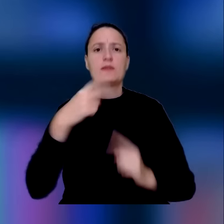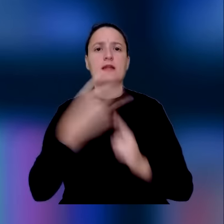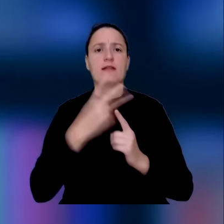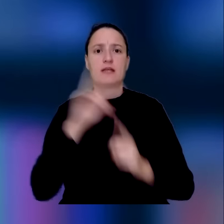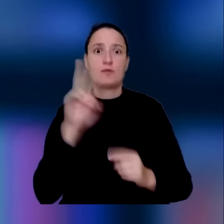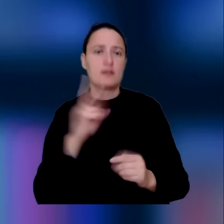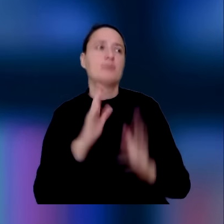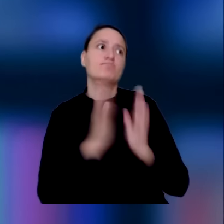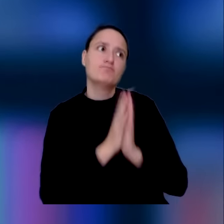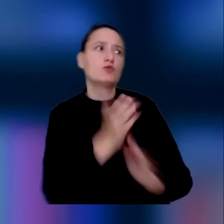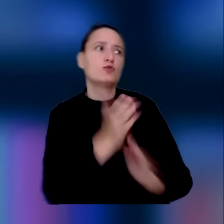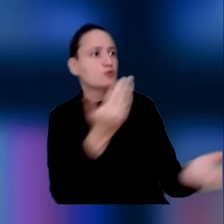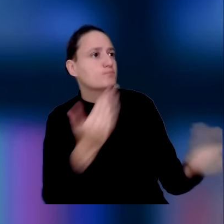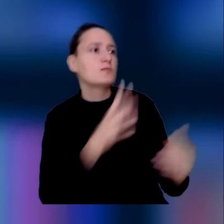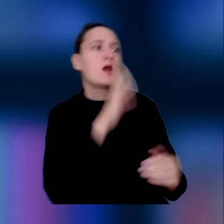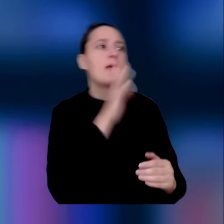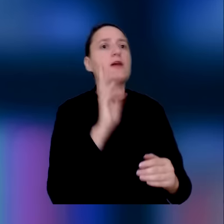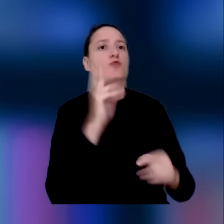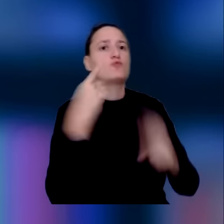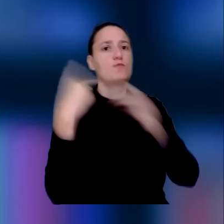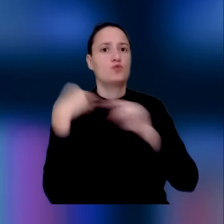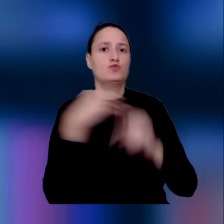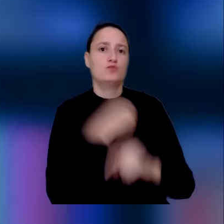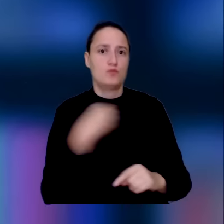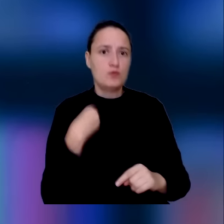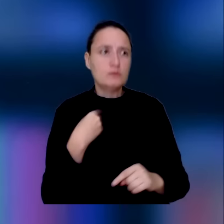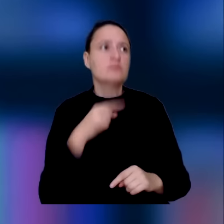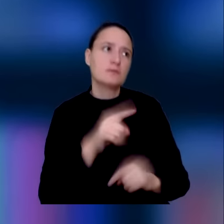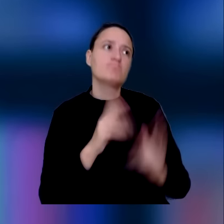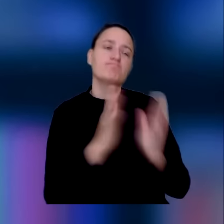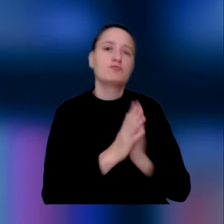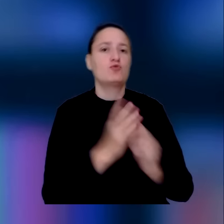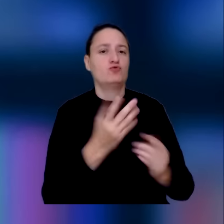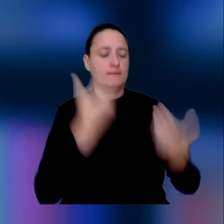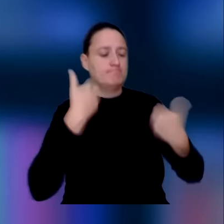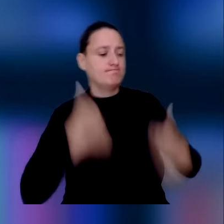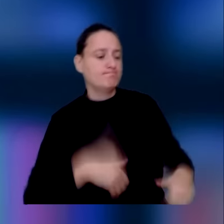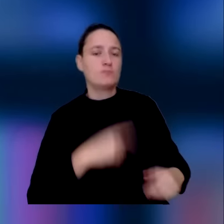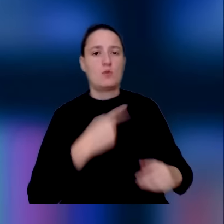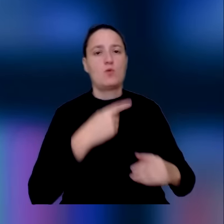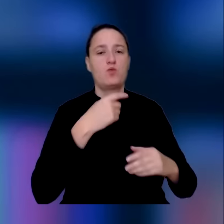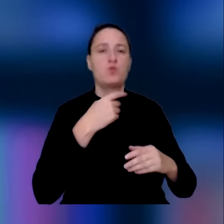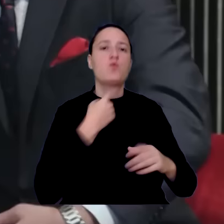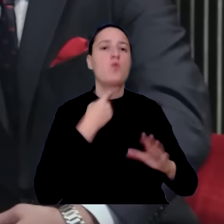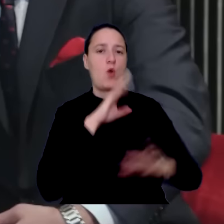Amerykanów polskiego pochodzenia. Wskazywał, że kieruje się podobnymi wartościami do tych, które wyznają Polacy.